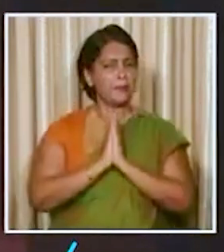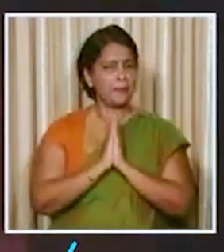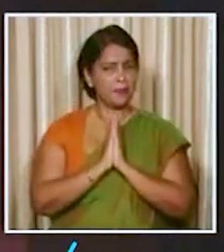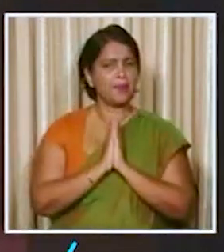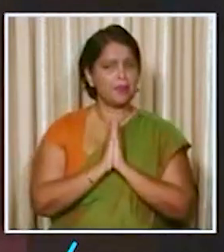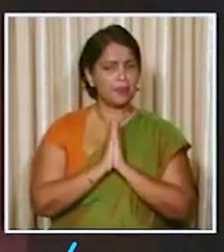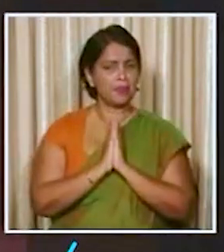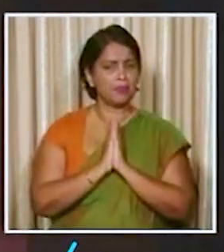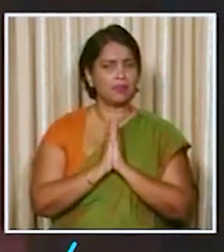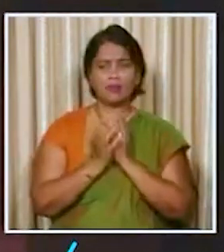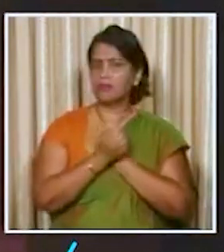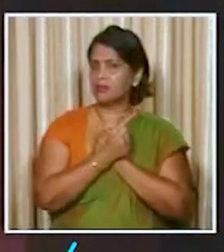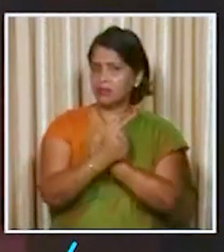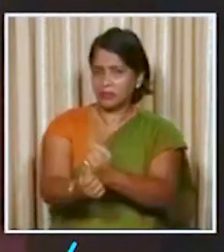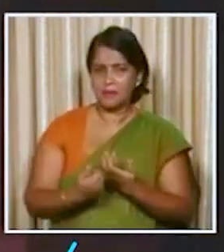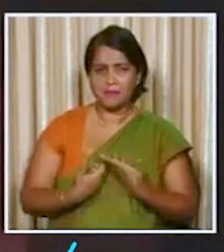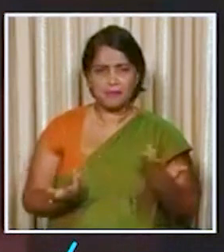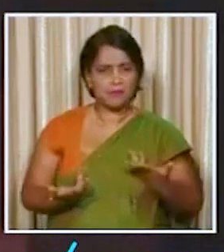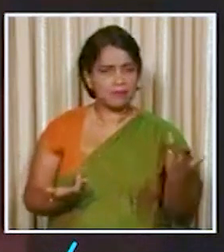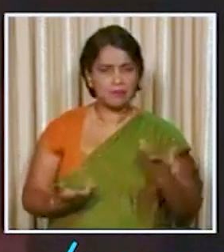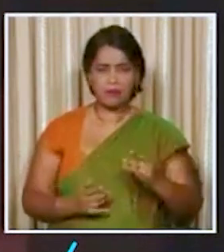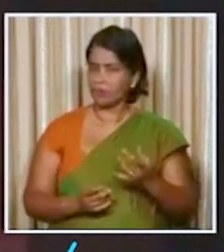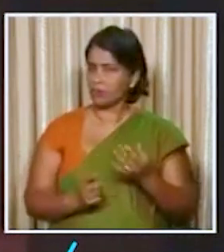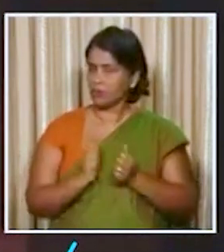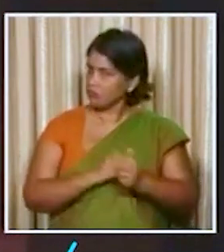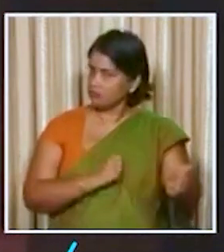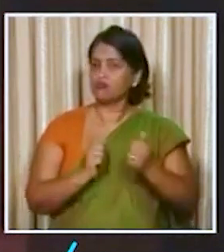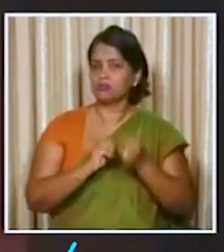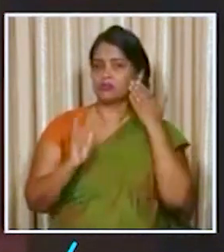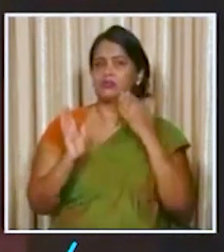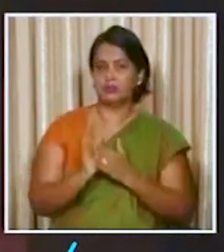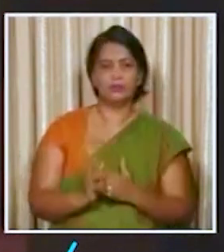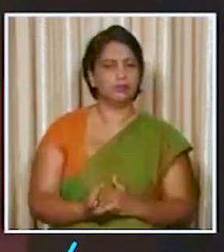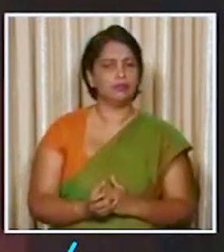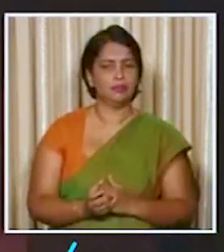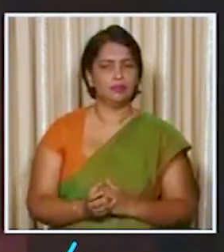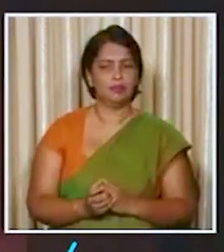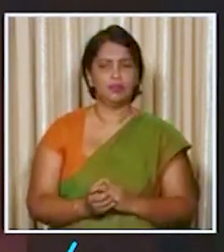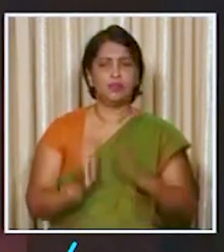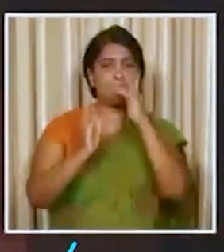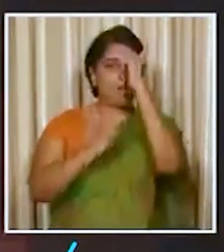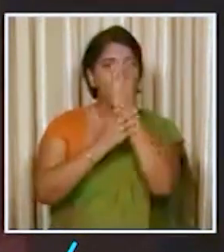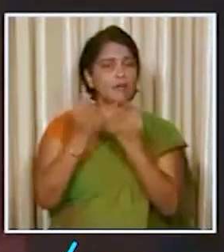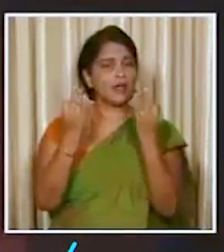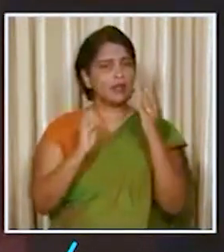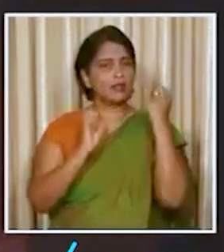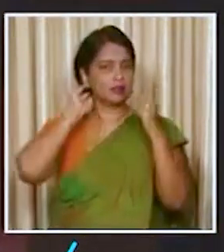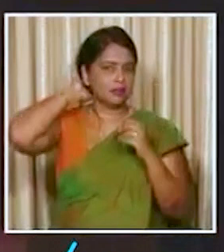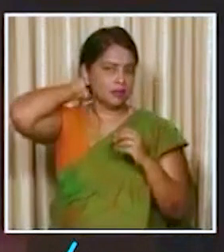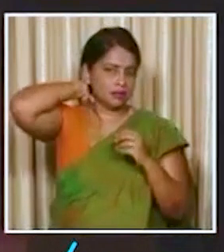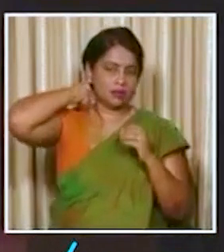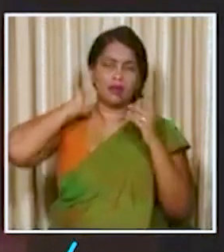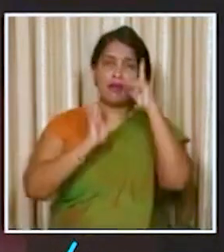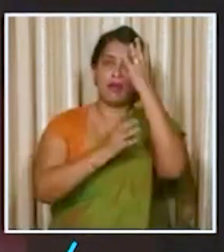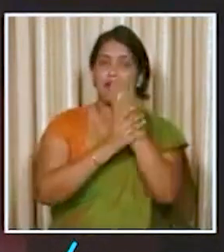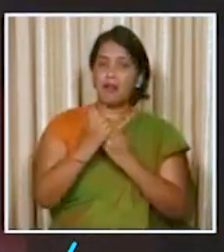కరై కియలా విపక్ష నాయత ఒబతుమా కారణ మేకడ వహమ పీవర గన్నట ఓడ ఏక గన హోయల బల్ల అవత కటయుతు తీయన్నట ఓడ ఏ ఆగమక